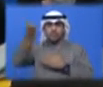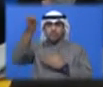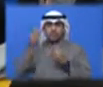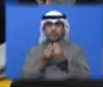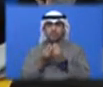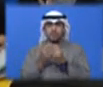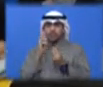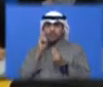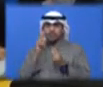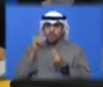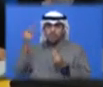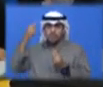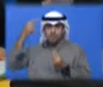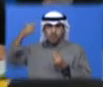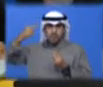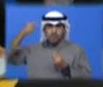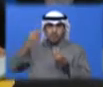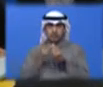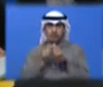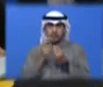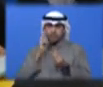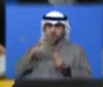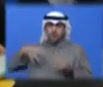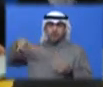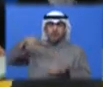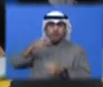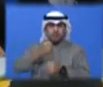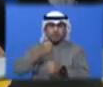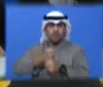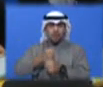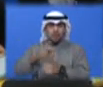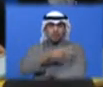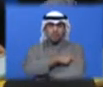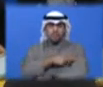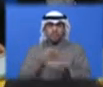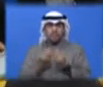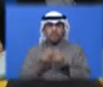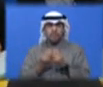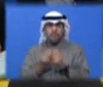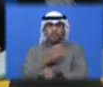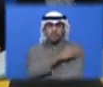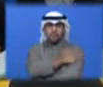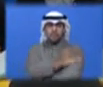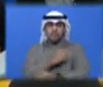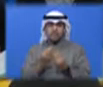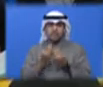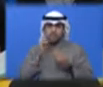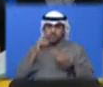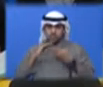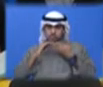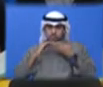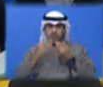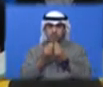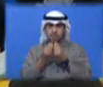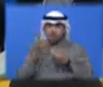في مخيلتهم، والقائمون على العملية التعليمية بدورهم يصوغون هذا المستقبل عبر مواكبة أحدث